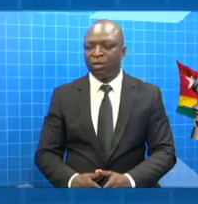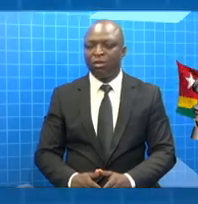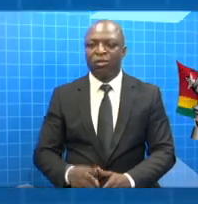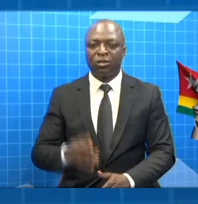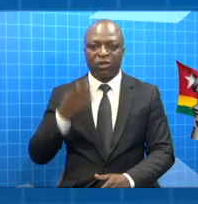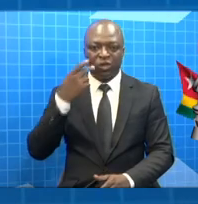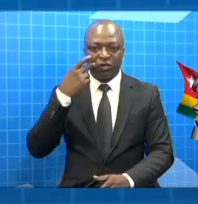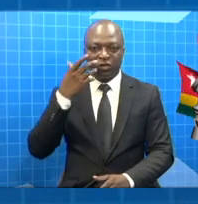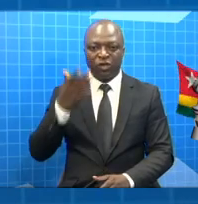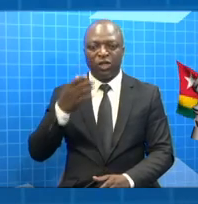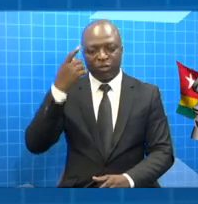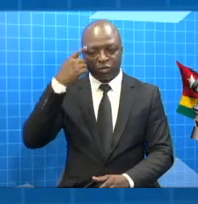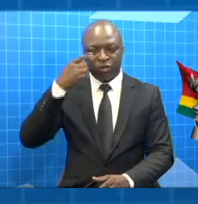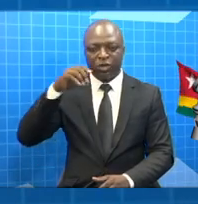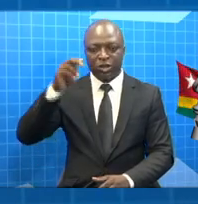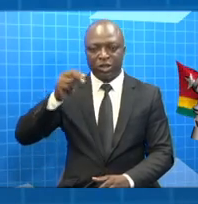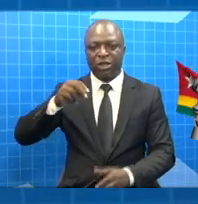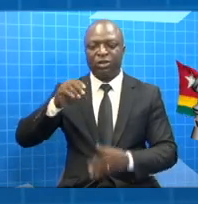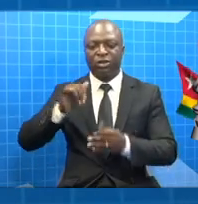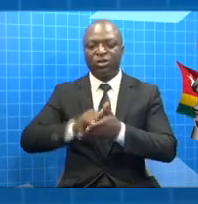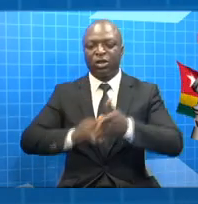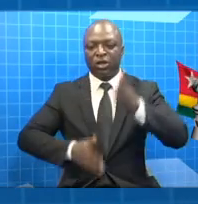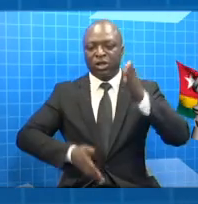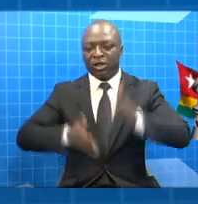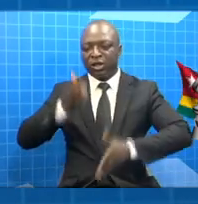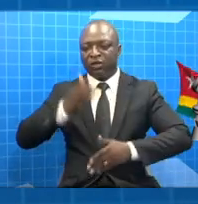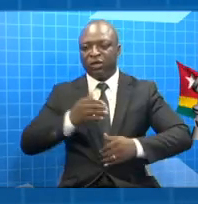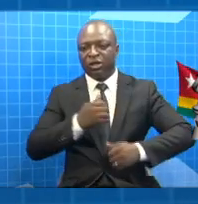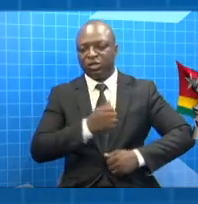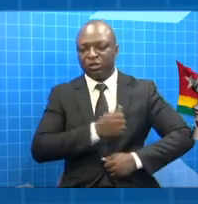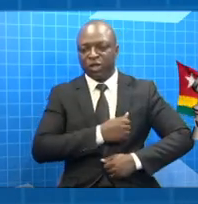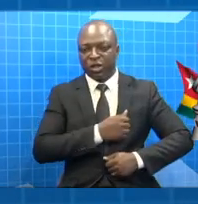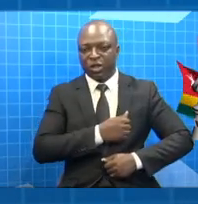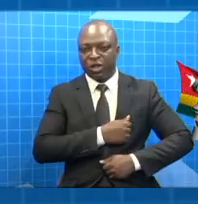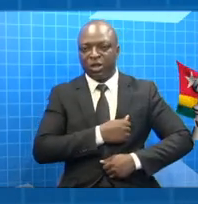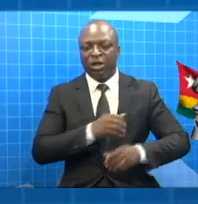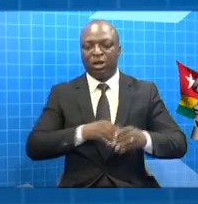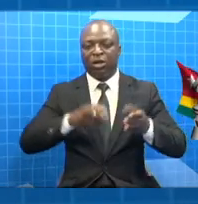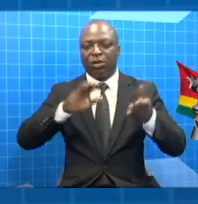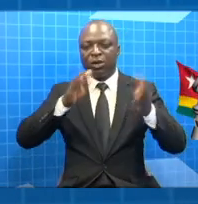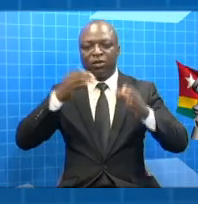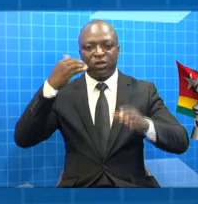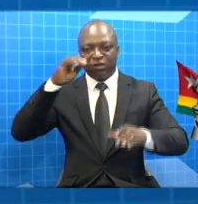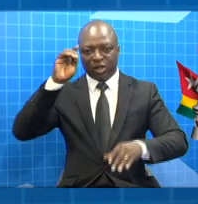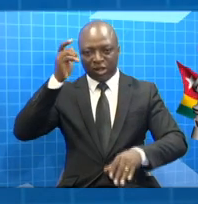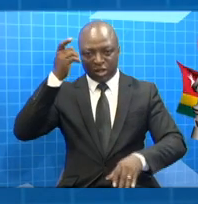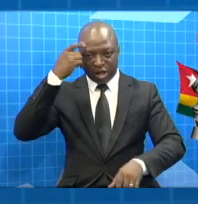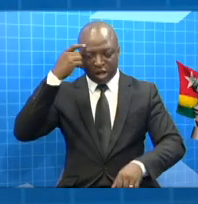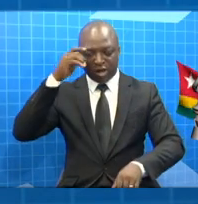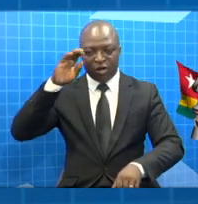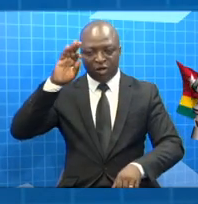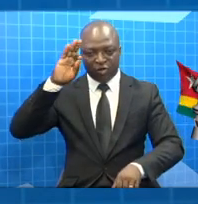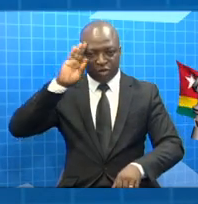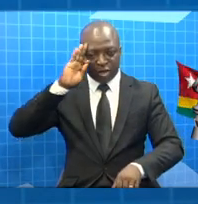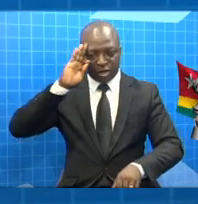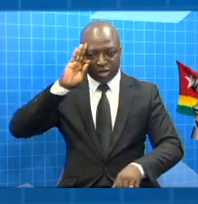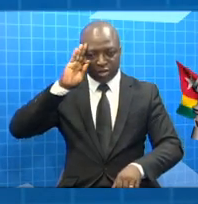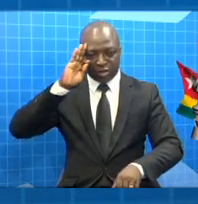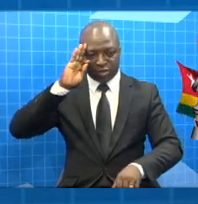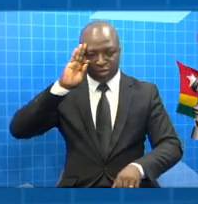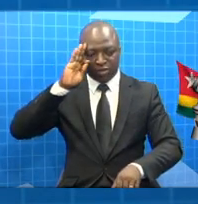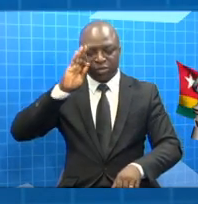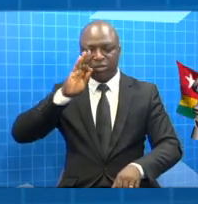Voilà pour l'essentiel du défilé militaire et paramilitaire en présence du chef de l'État, Fort Essozimna